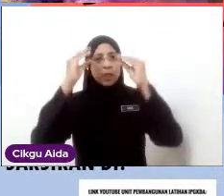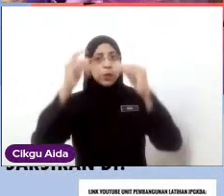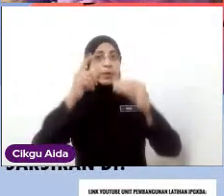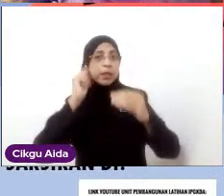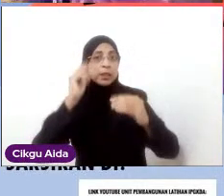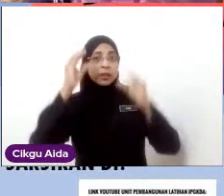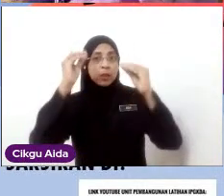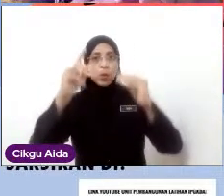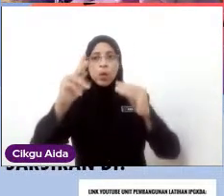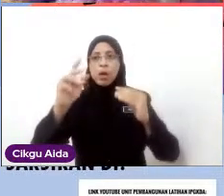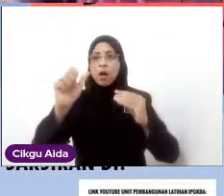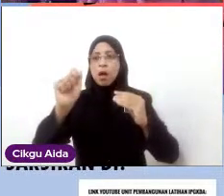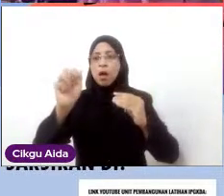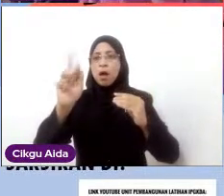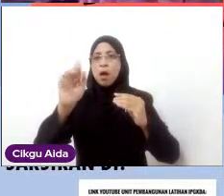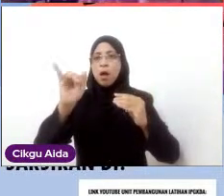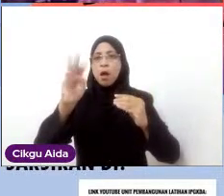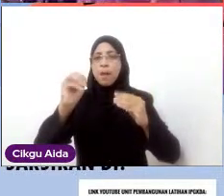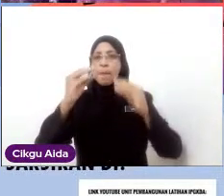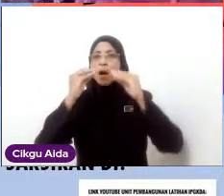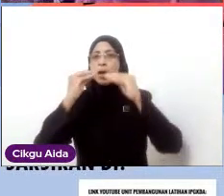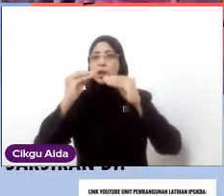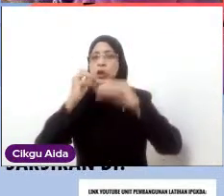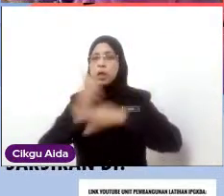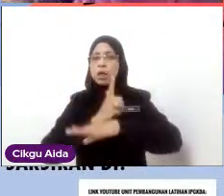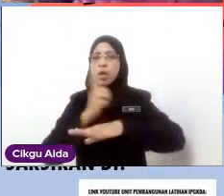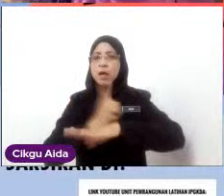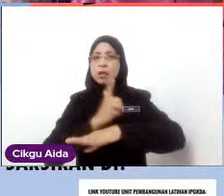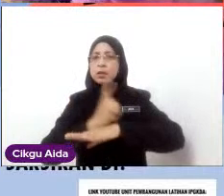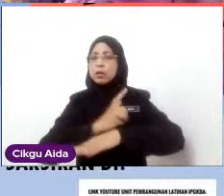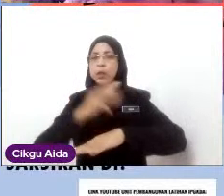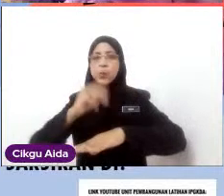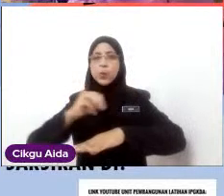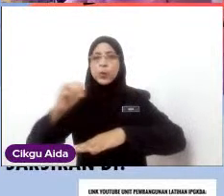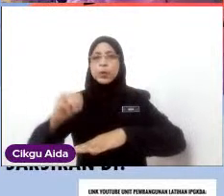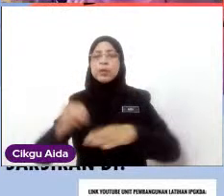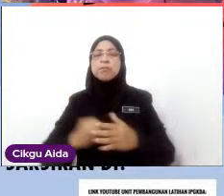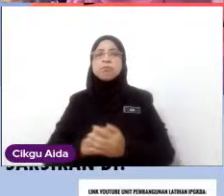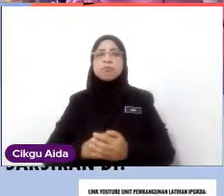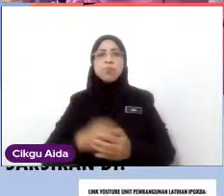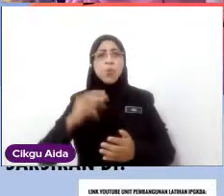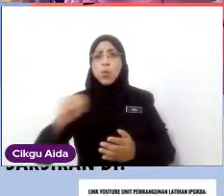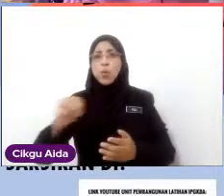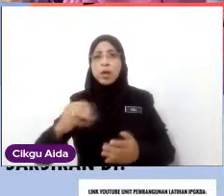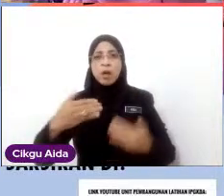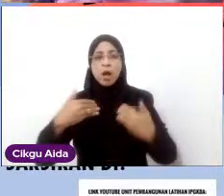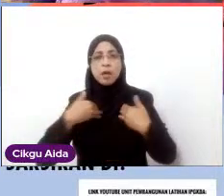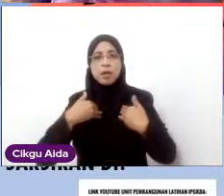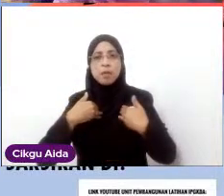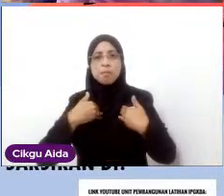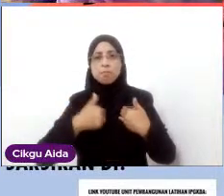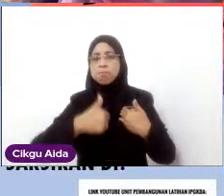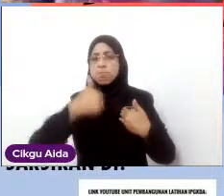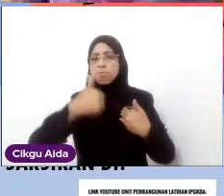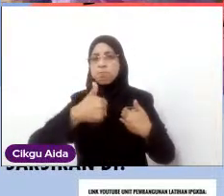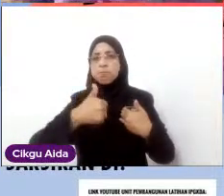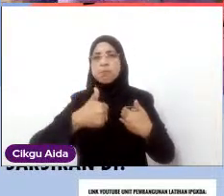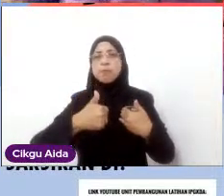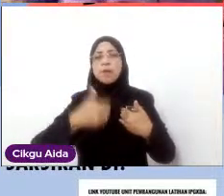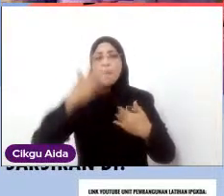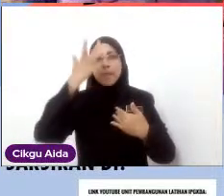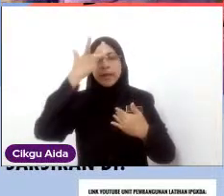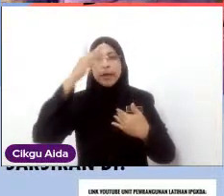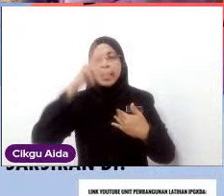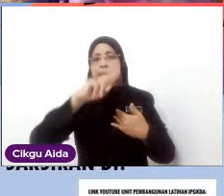Jadi bila dia dah kat luar nanti dia dah boleh pasarkan sendiri dah. Macam mana ini pun Cikgu Karim dia guna macam-macam